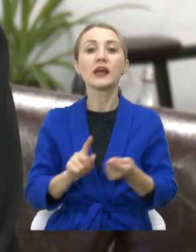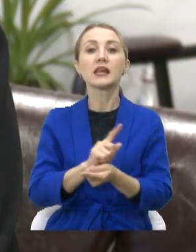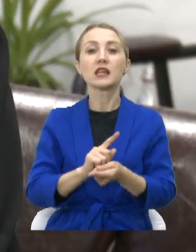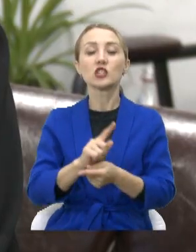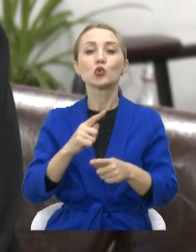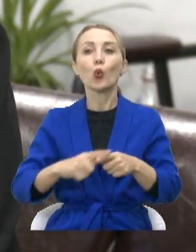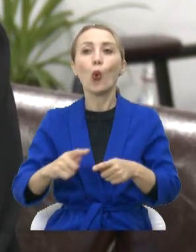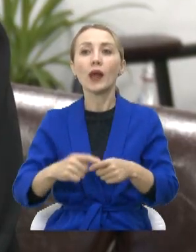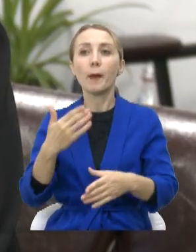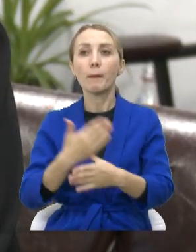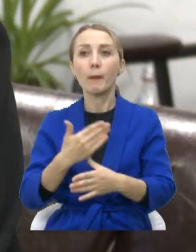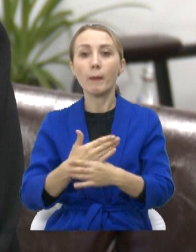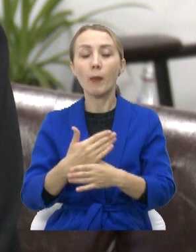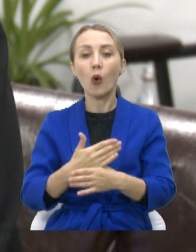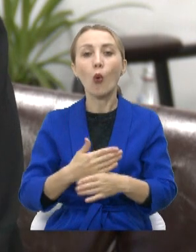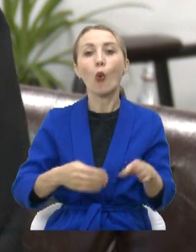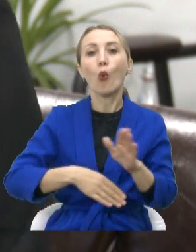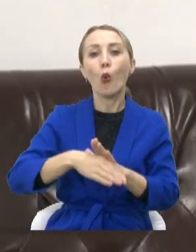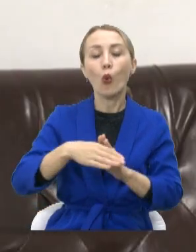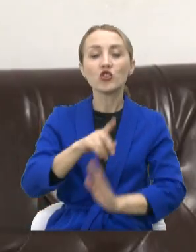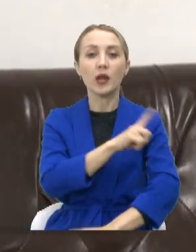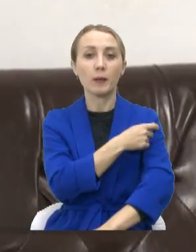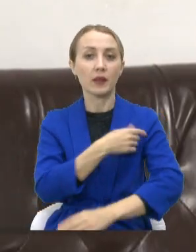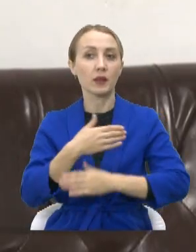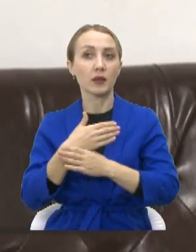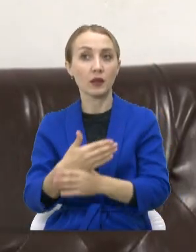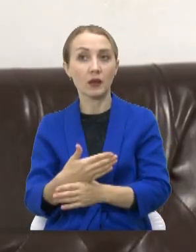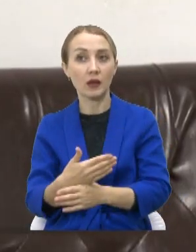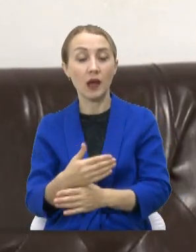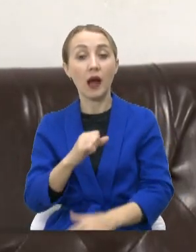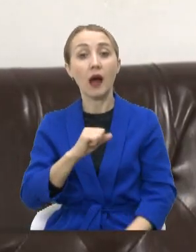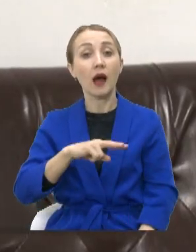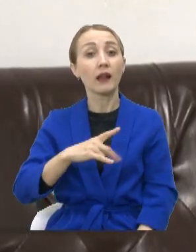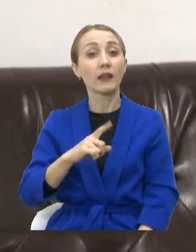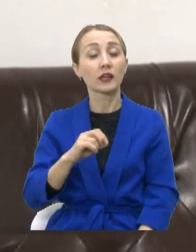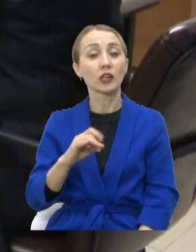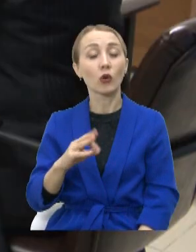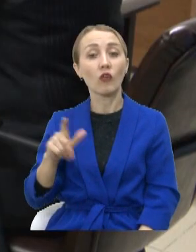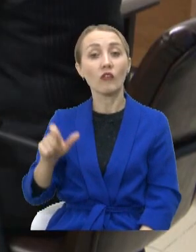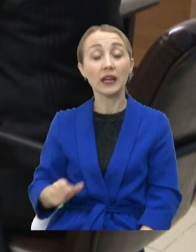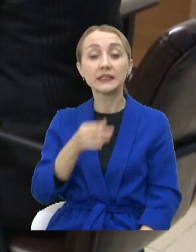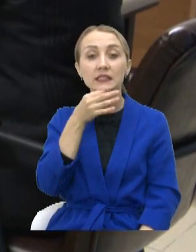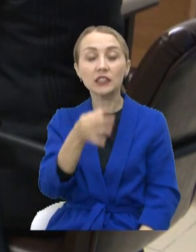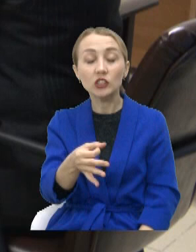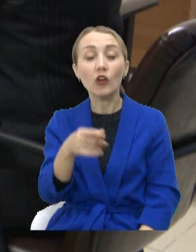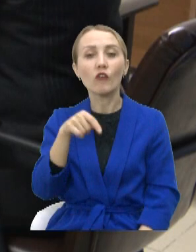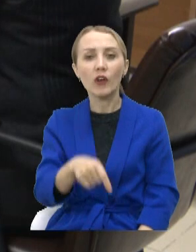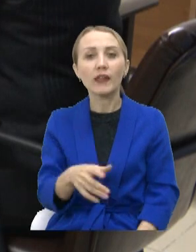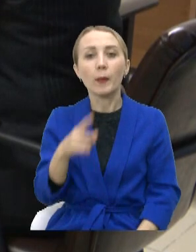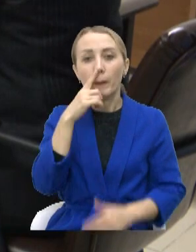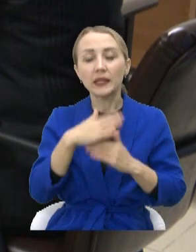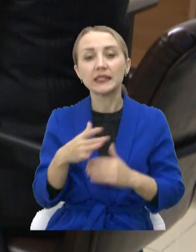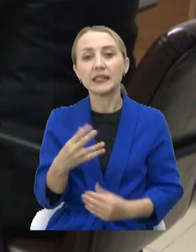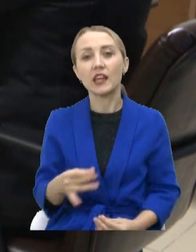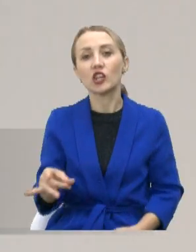службе скорой помощи и мер по улучшению оказания медицинской помощи. По словам Аль-Назаровой, в этом году ко Дню Республики в службу скорой помощи будут